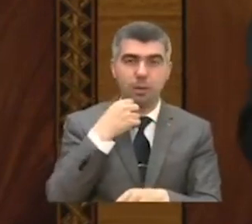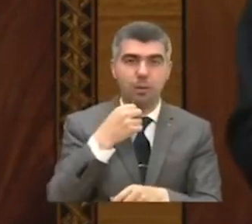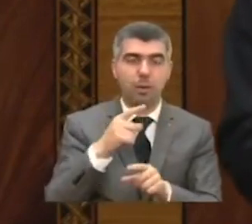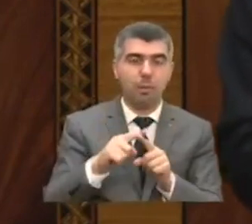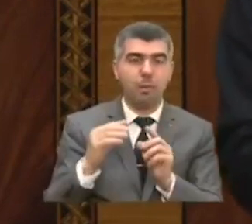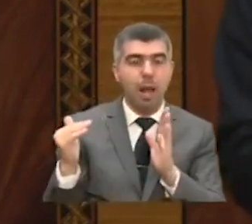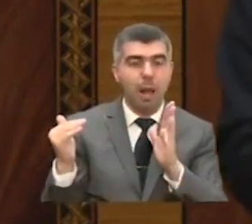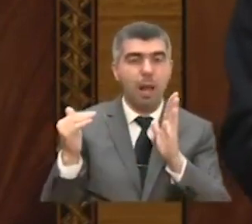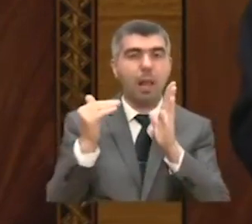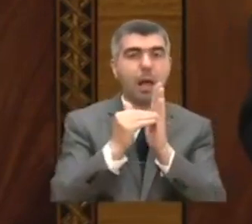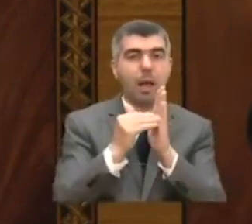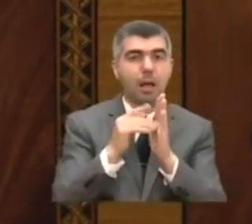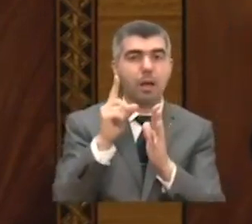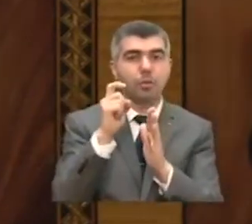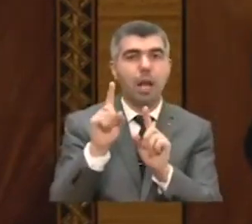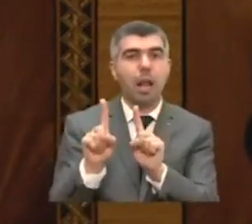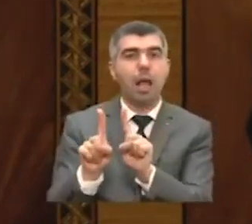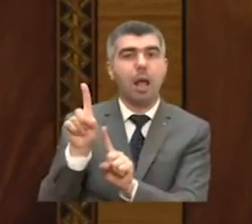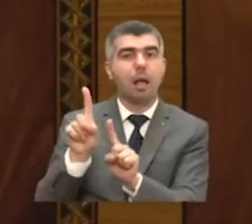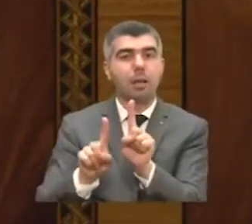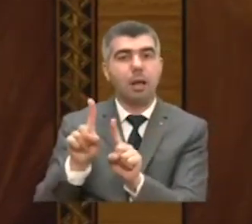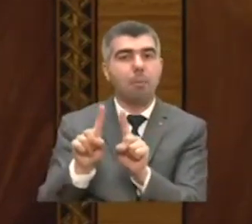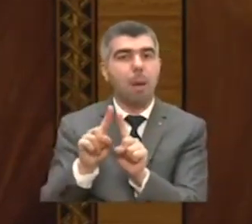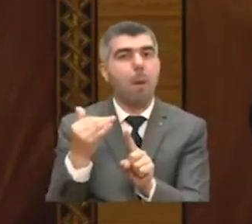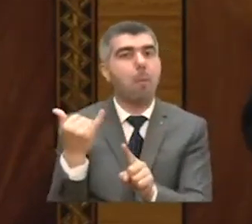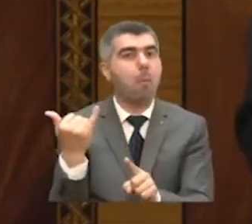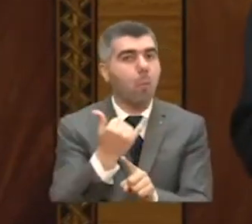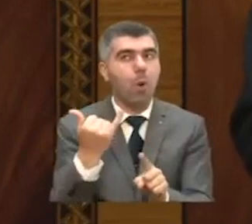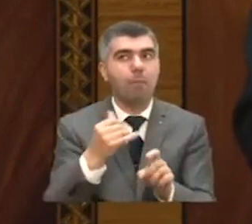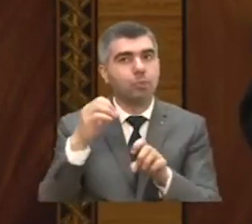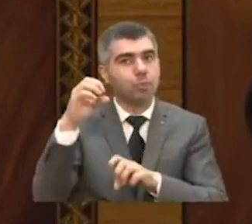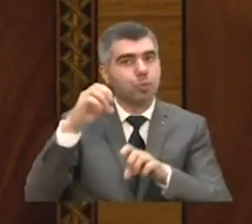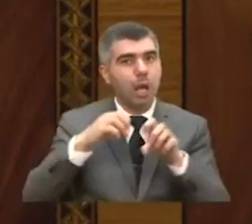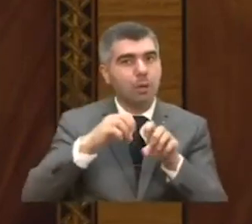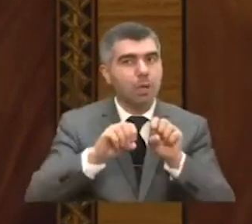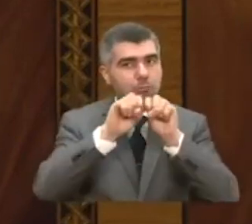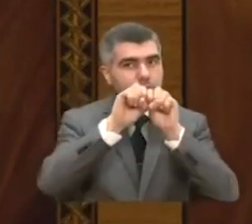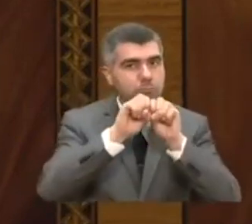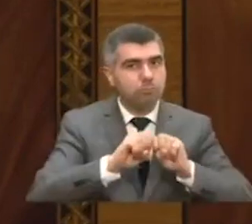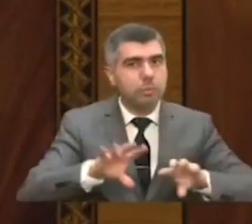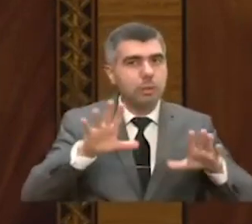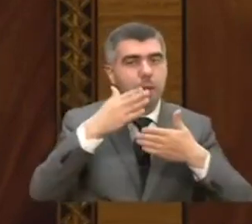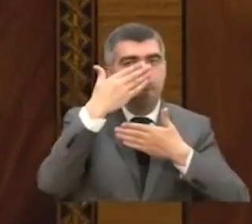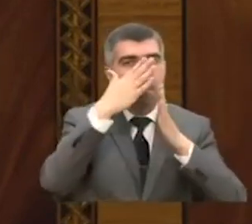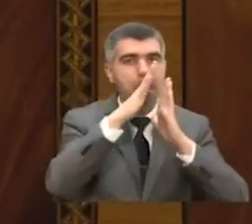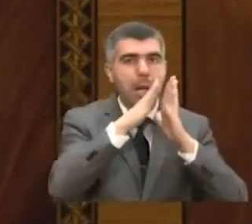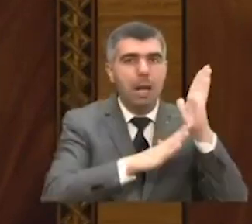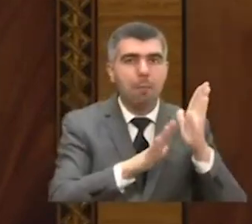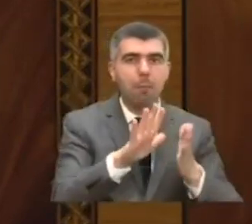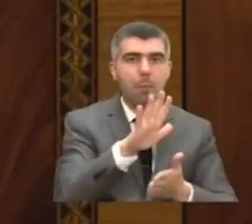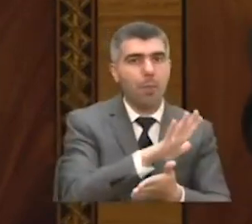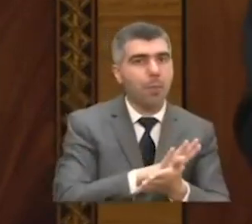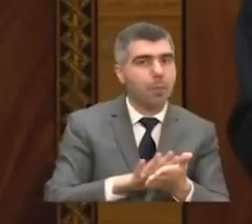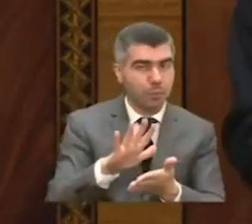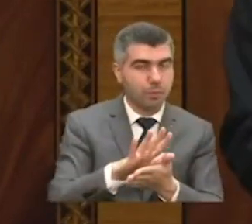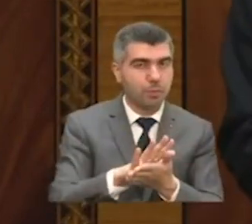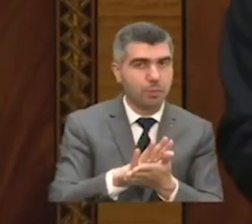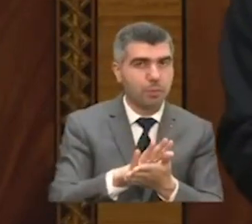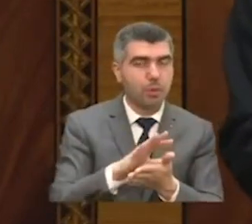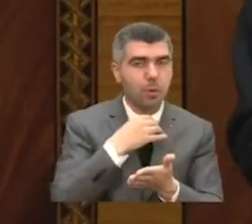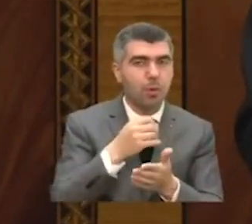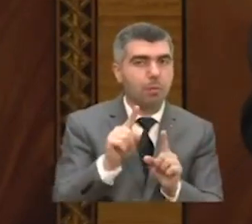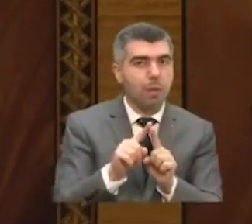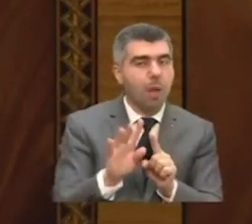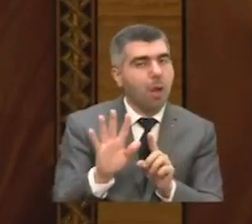نوفمبر شهدنا عودة الأمطار بصفة مهمة منتظمة بكافة التراب الوطني، وهذا الشيء كان عنده واحد